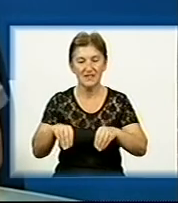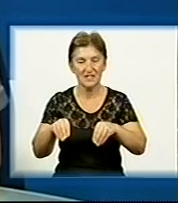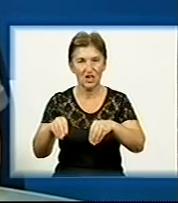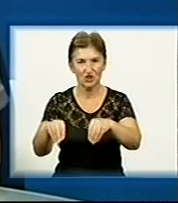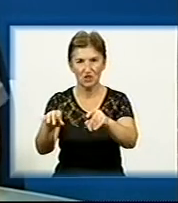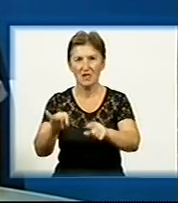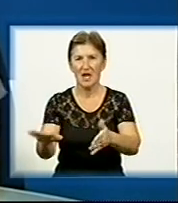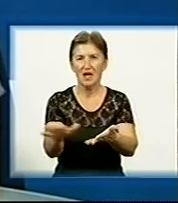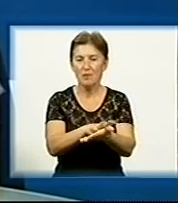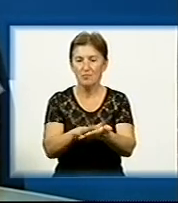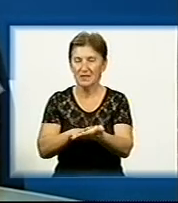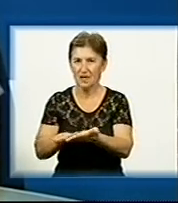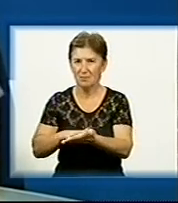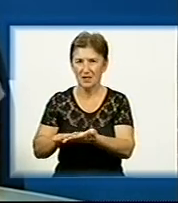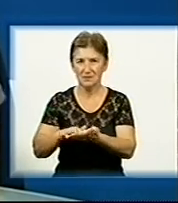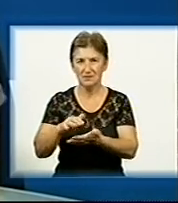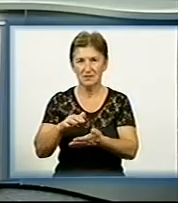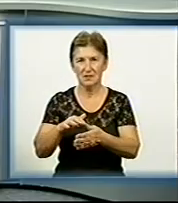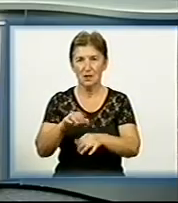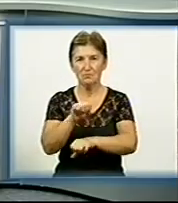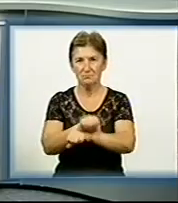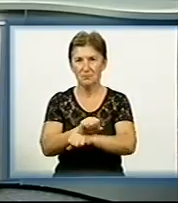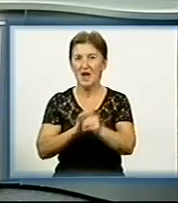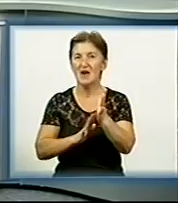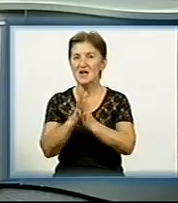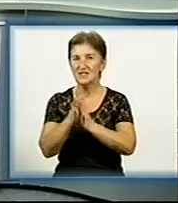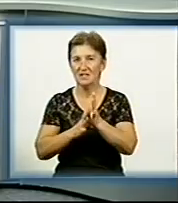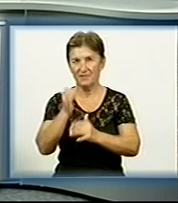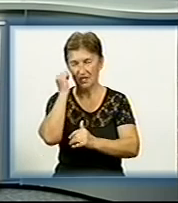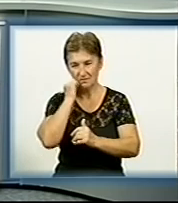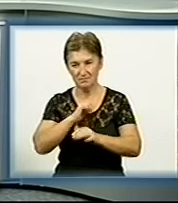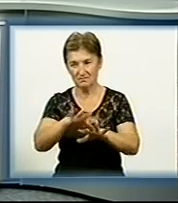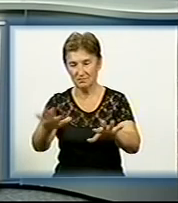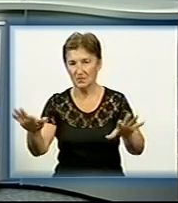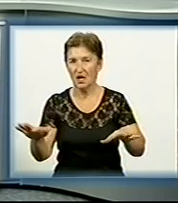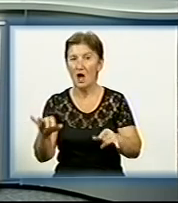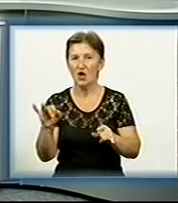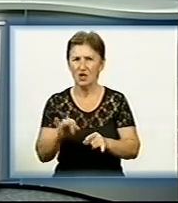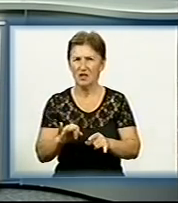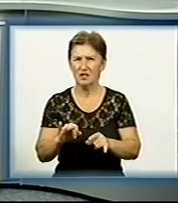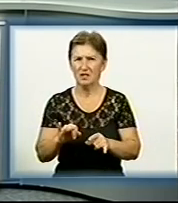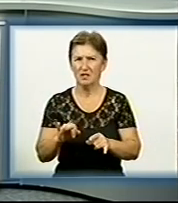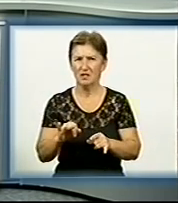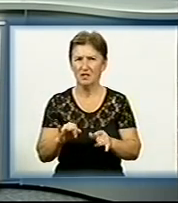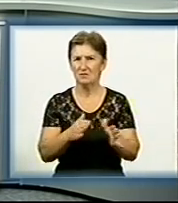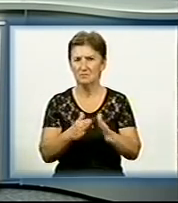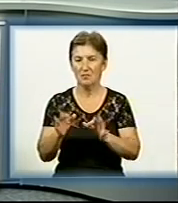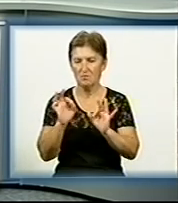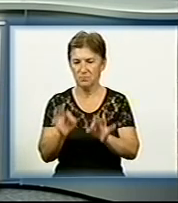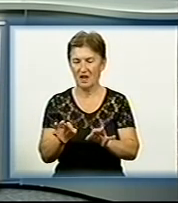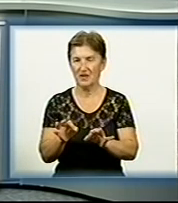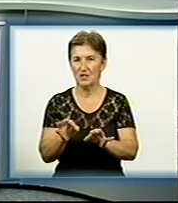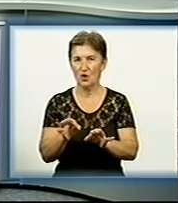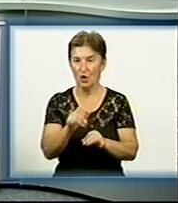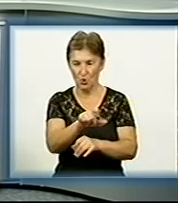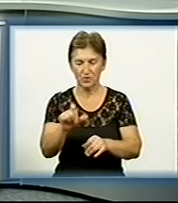і прибираємо наші рекреаційні пункти, наші лісові насадження. Ну і, звичайно, звичайно, агітуємо всіх людей правильно поводитись